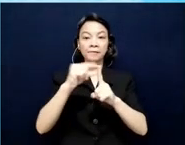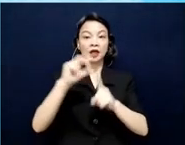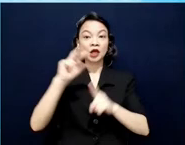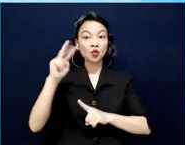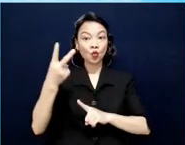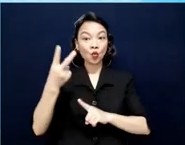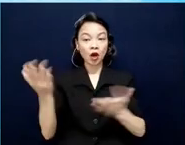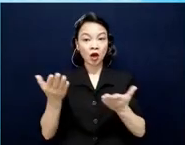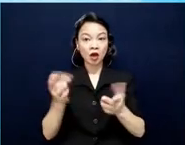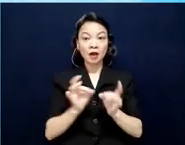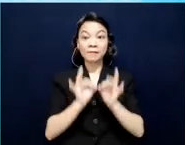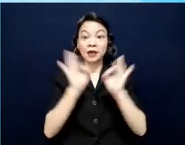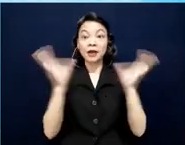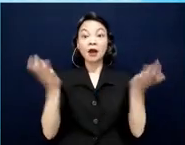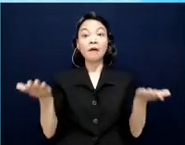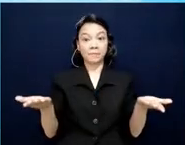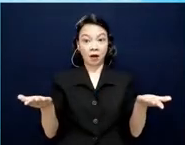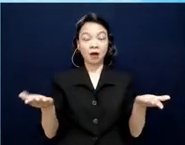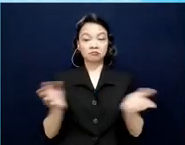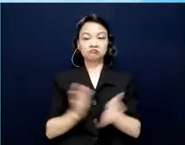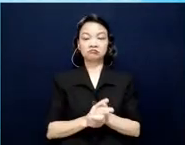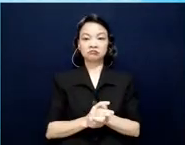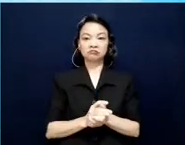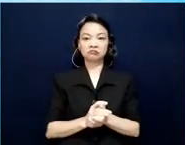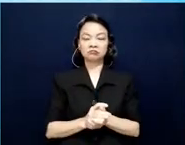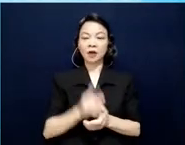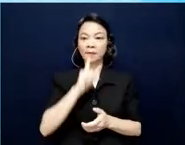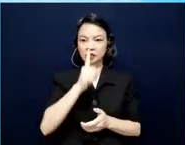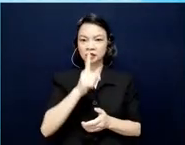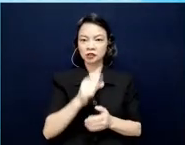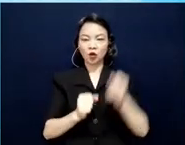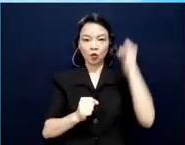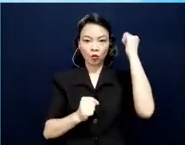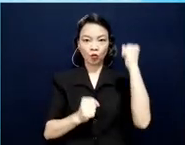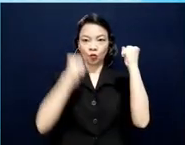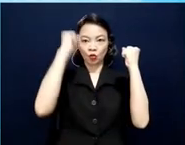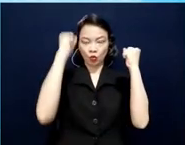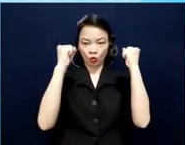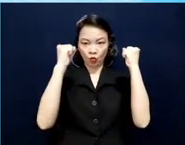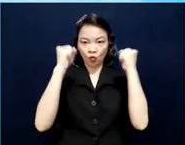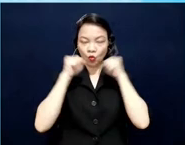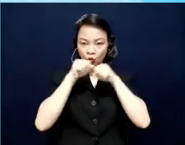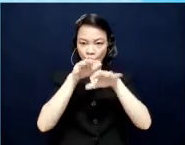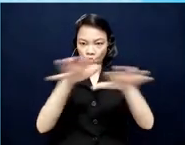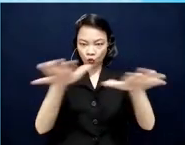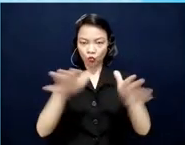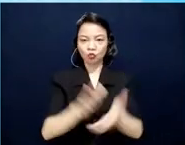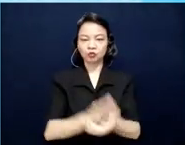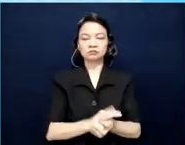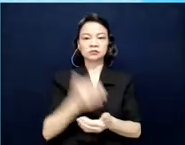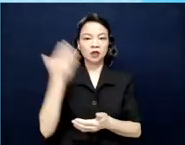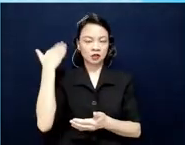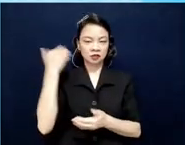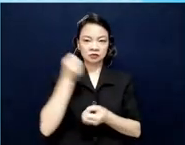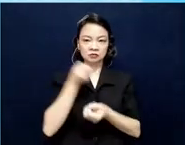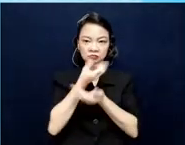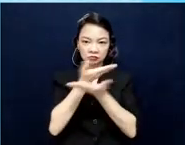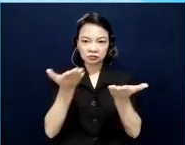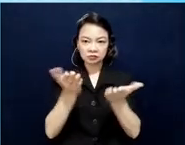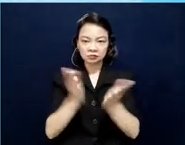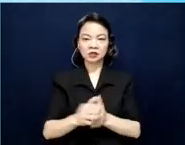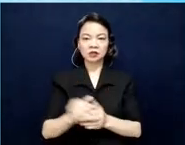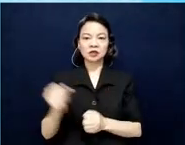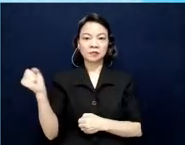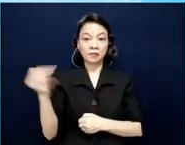bedanya apa. Yang pastinya adalah tadi yang pilar-pilar yang sudah disampaikan oleh Mbak Beri kita itu masih sama. Jadi yang pertama karena